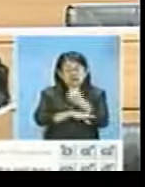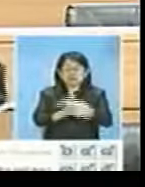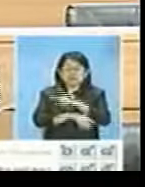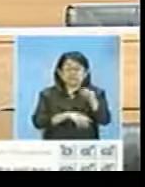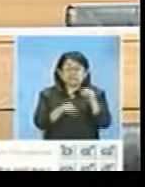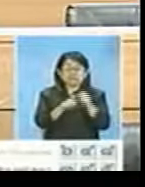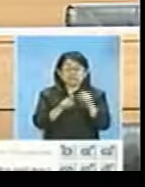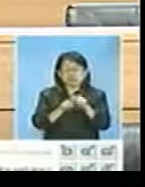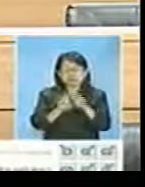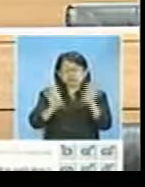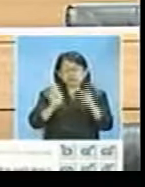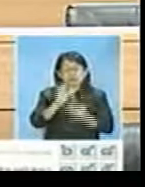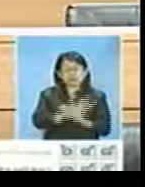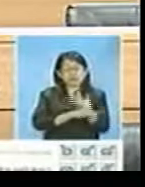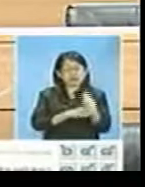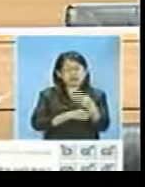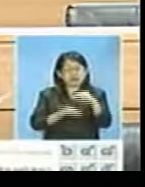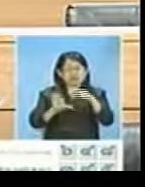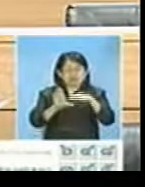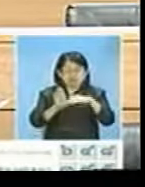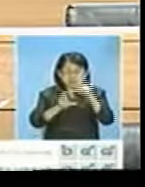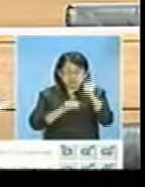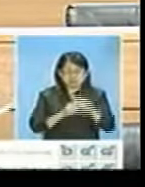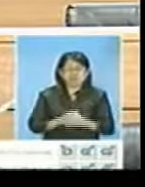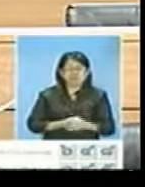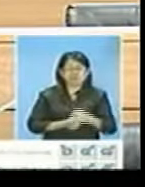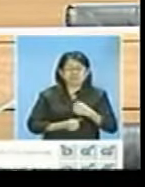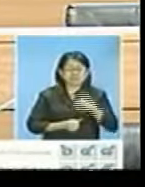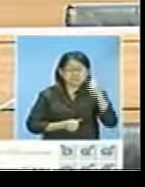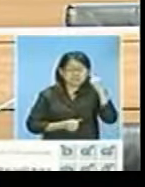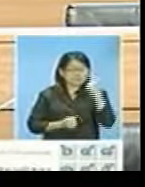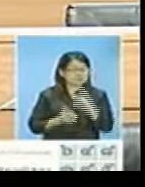าสให้เขาไปสมัครรับเลือกตั้งได้